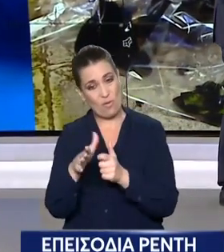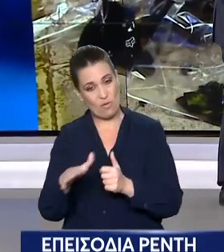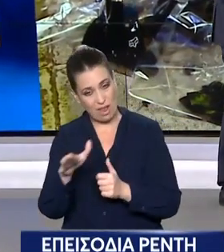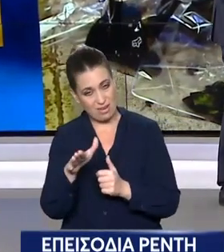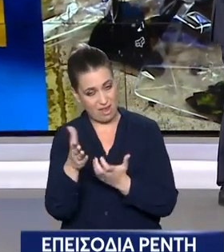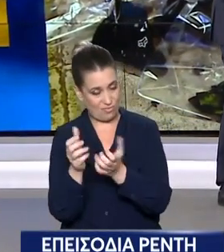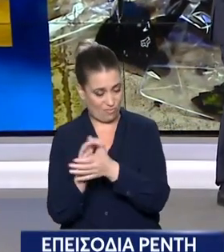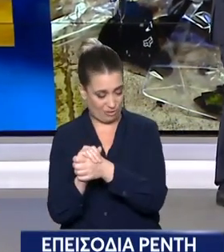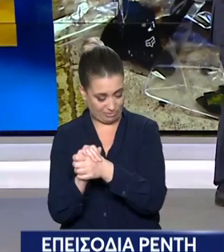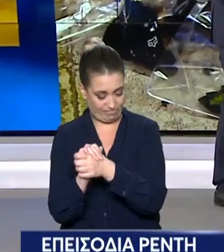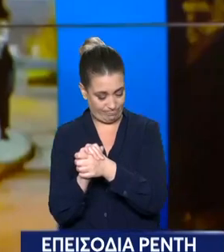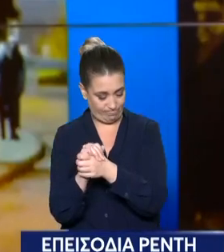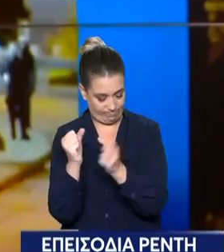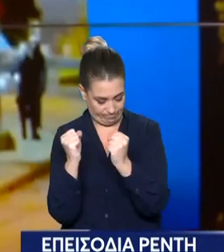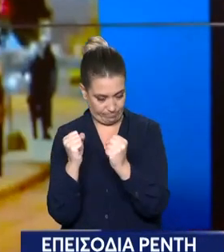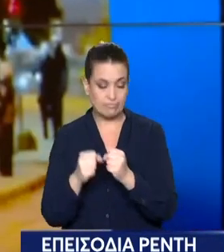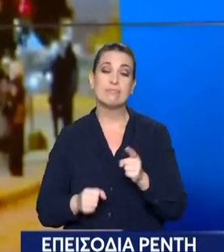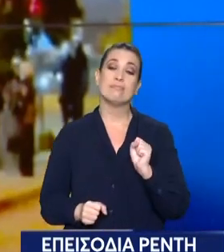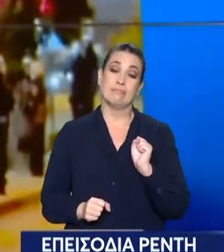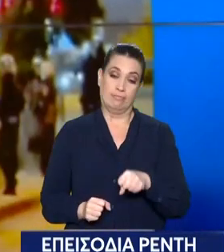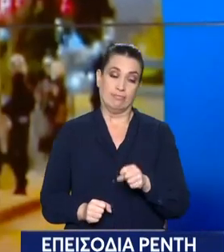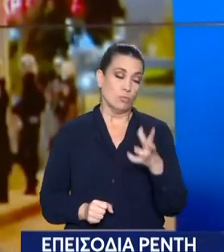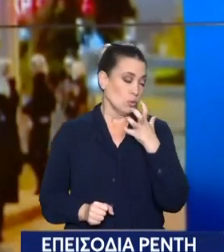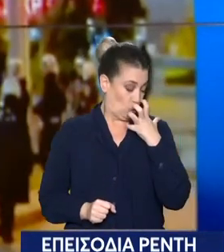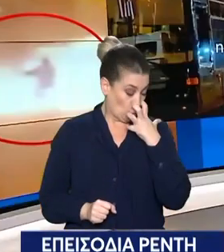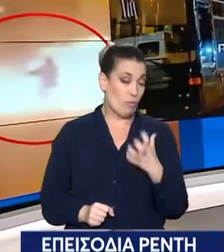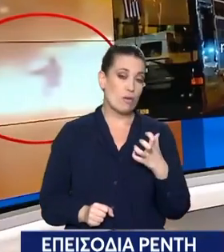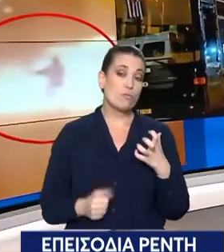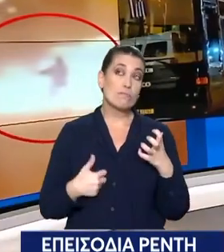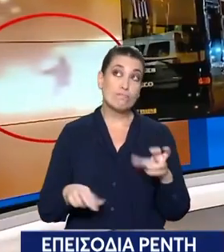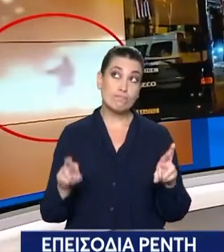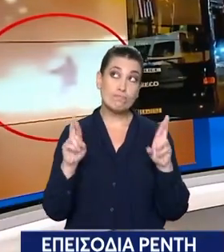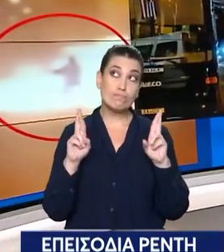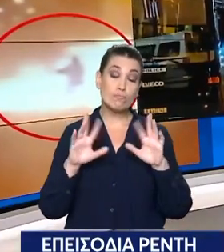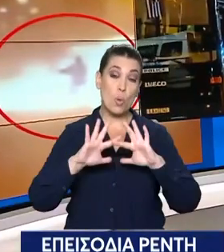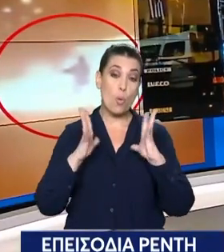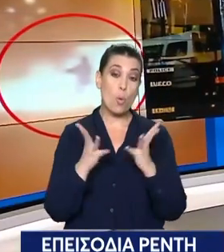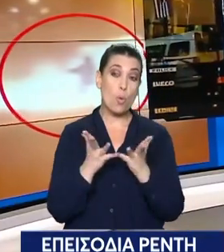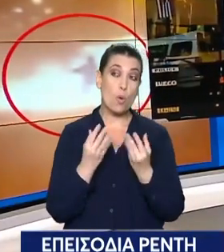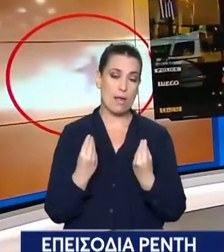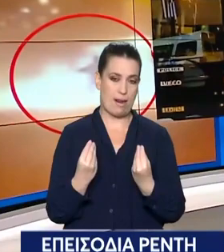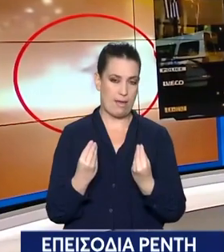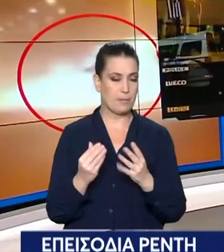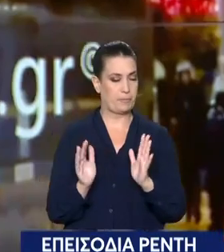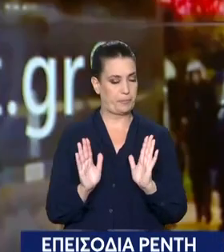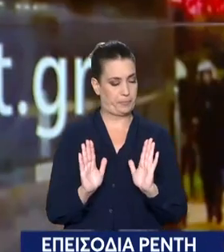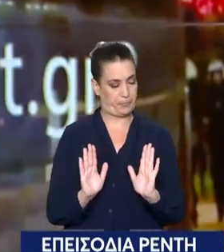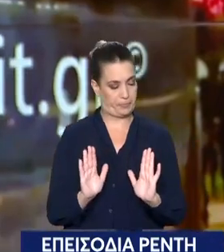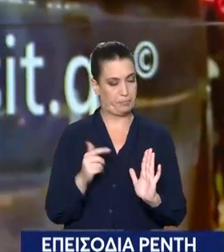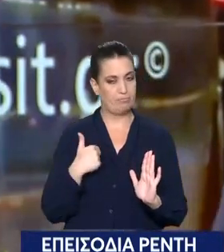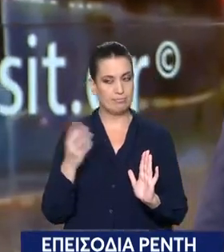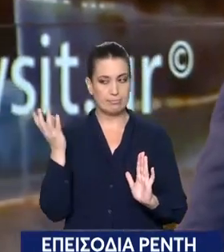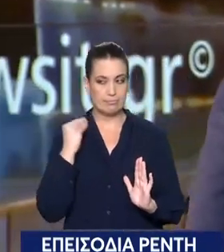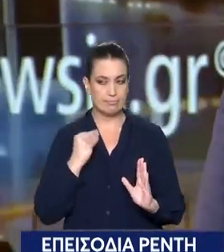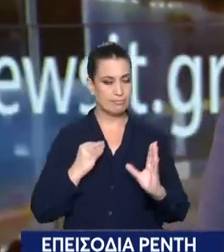κρίσιμη κατάσταση. Ελπίζω να πάνε όλα καλά. Κοιτάξτε, άκουσα πολλά πώς έγινε το περιστατικό. Άκουσα